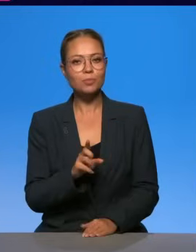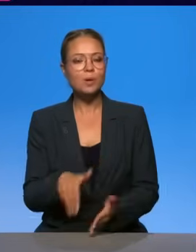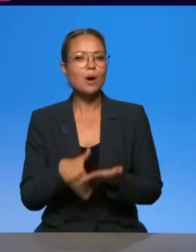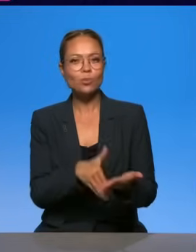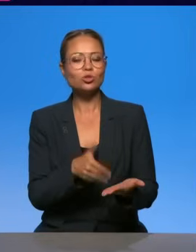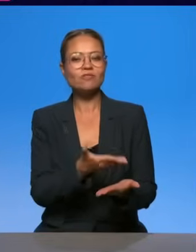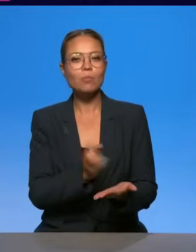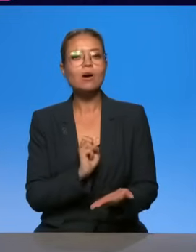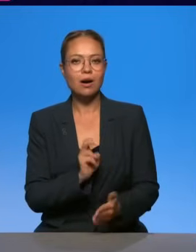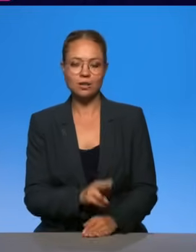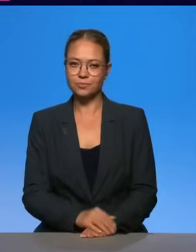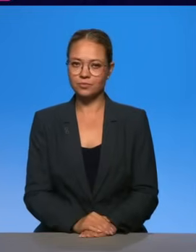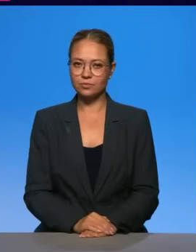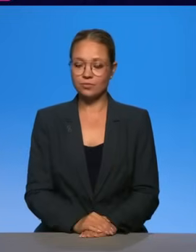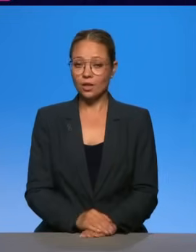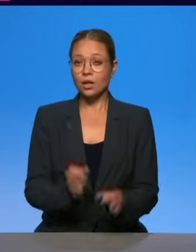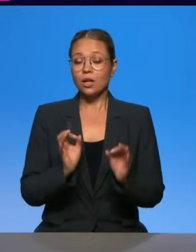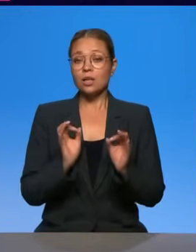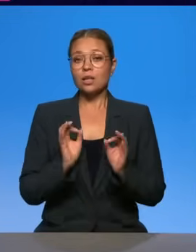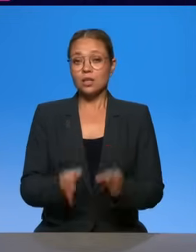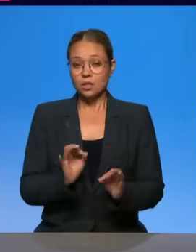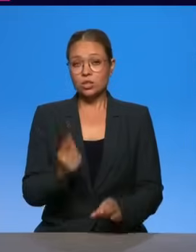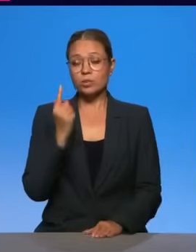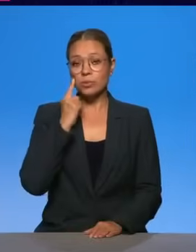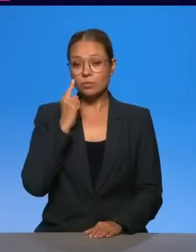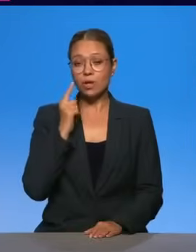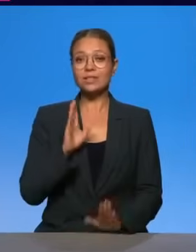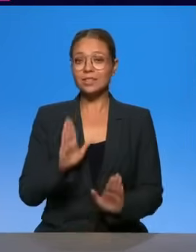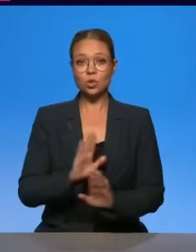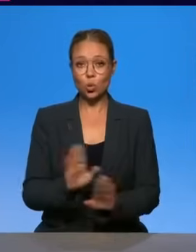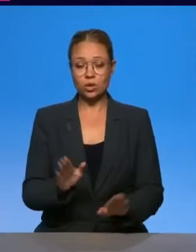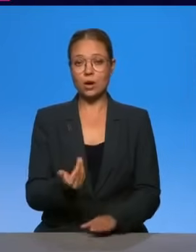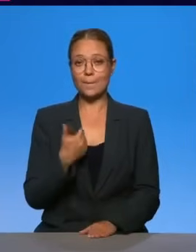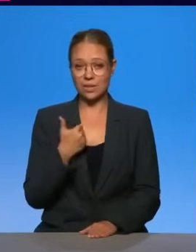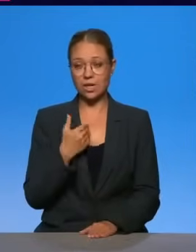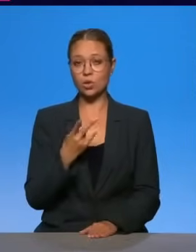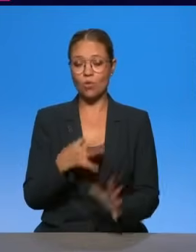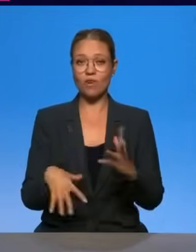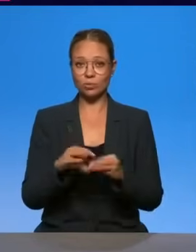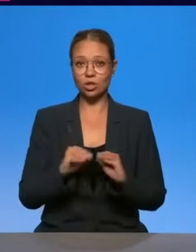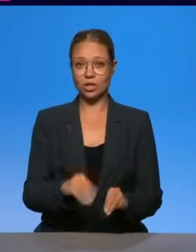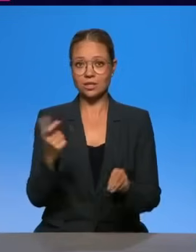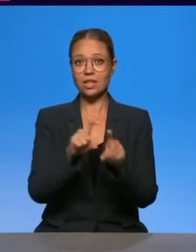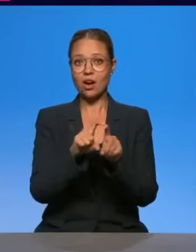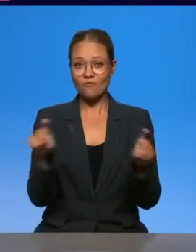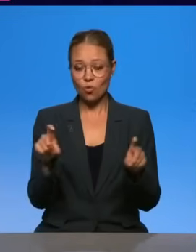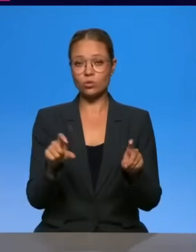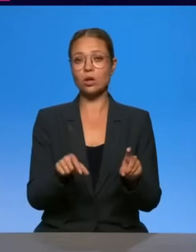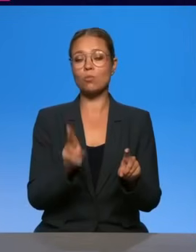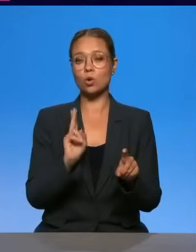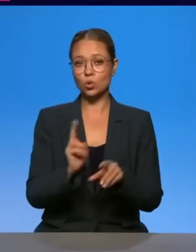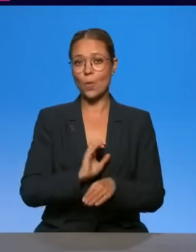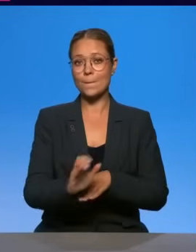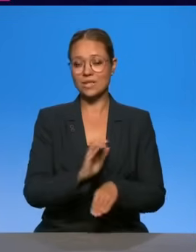Ну, вы знаете, конечно, в этой ситуации не только мне, вообще садоводам, которые заняты производством